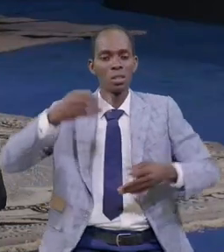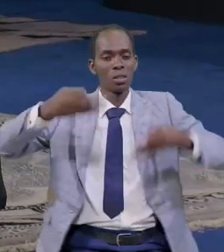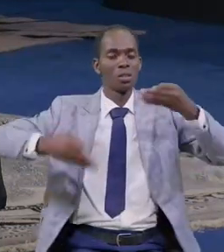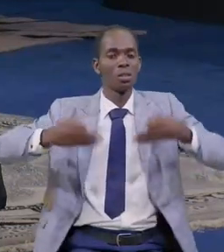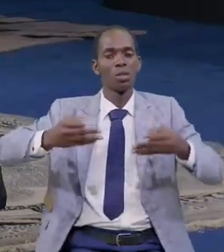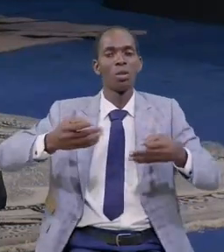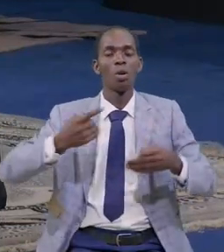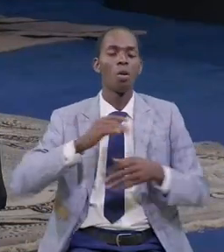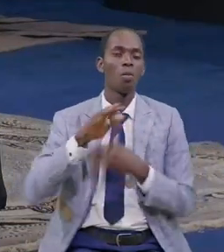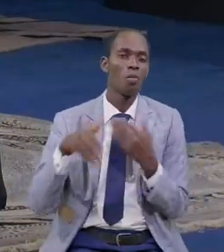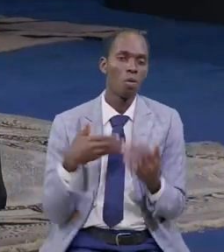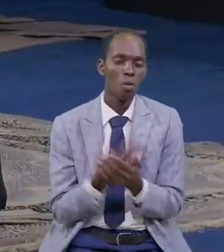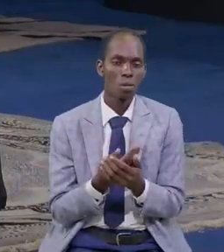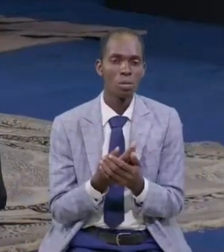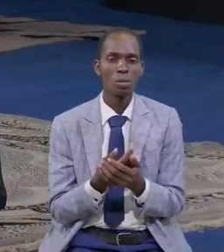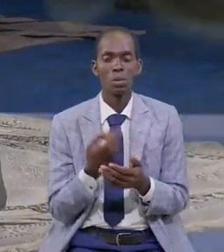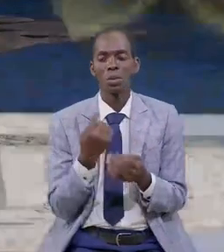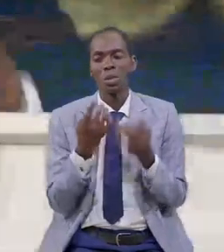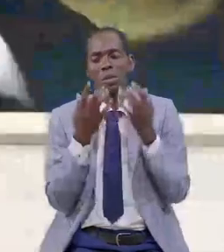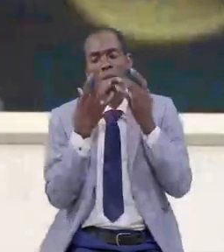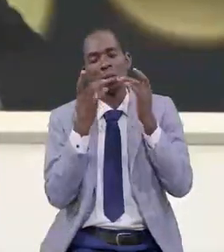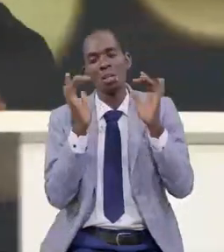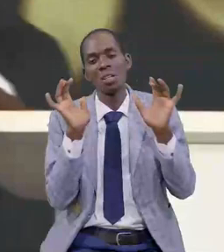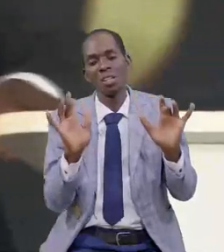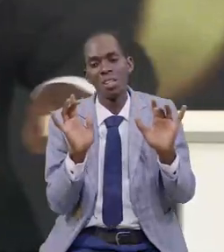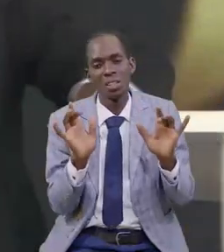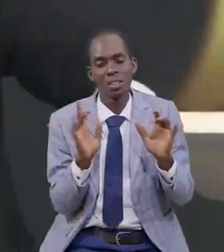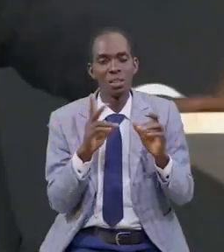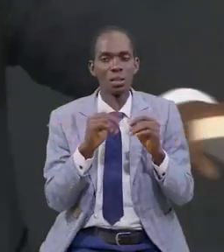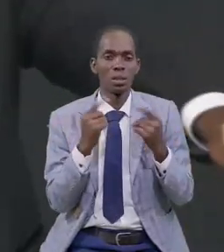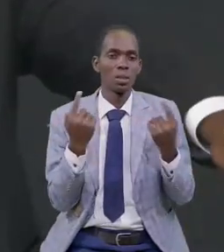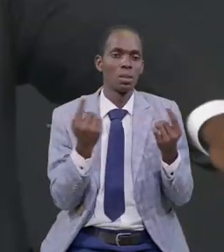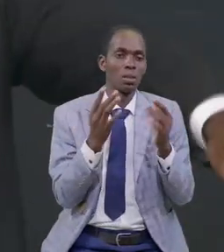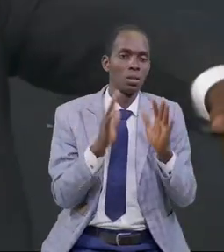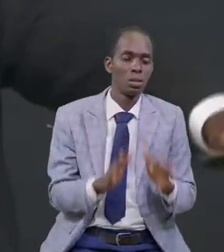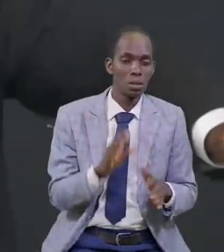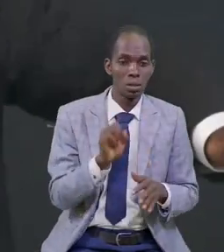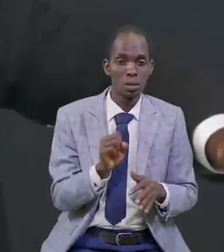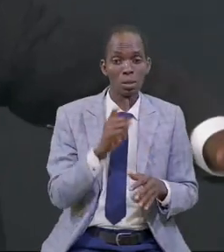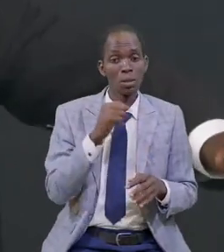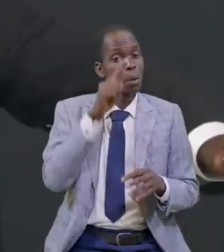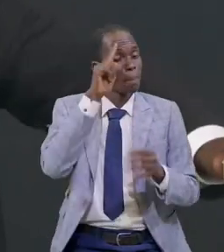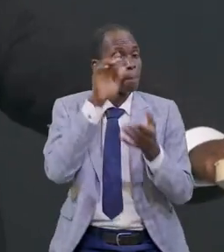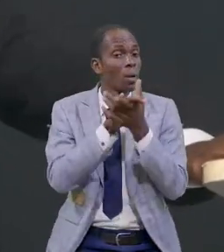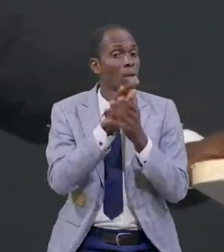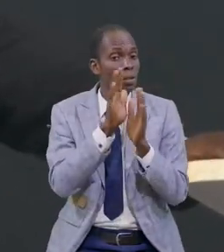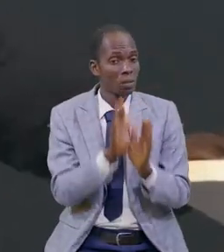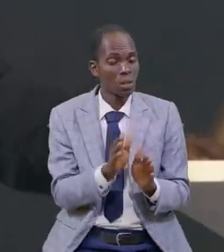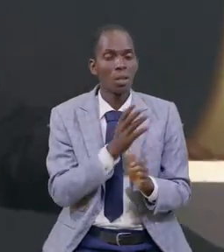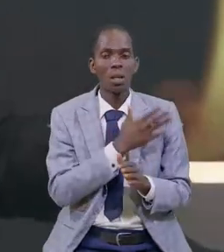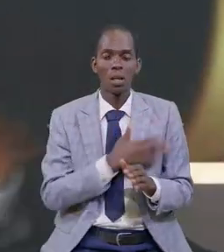tous de tout le monde c'est-à-dire les moqueurs les pécheurs les saints et les